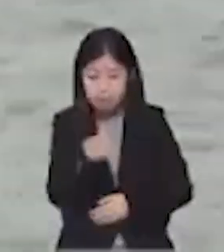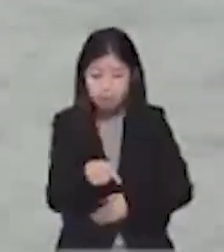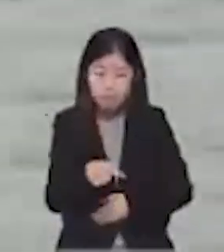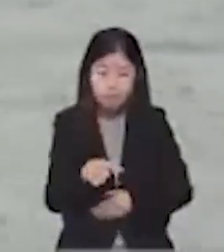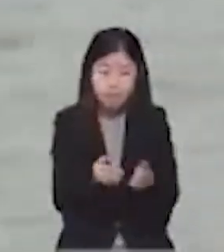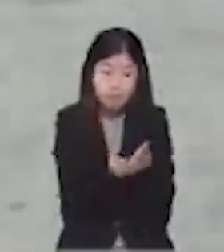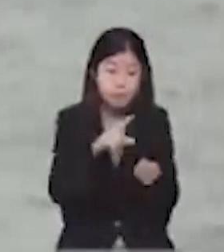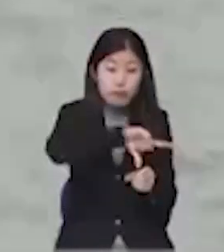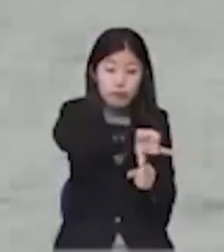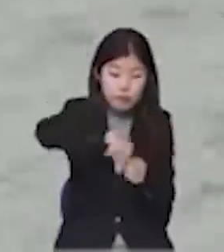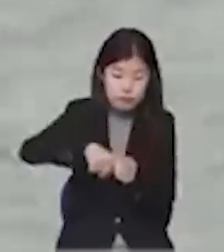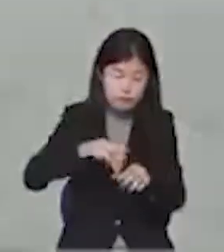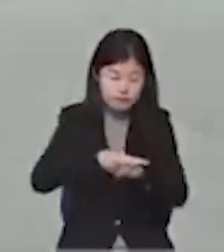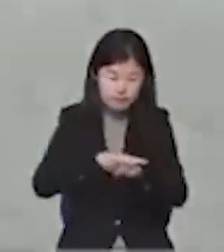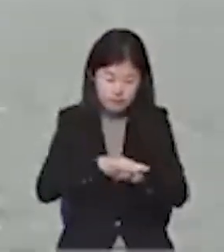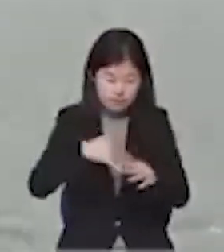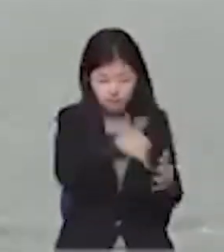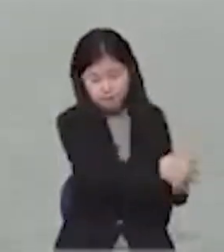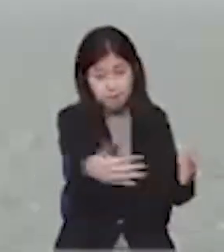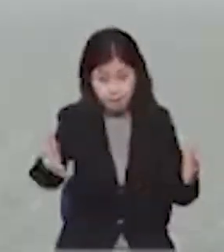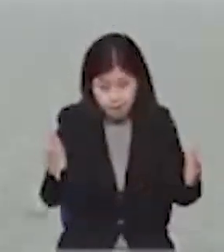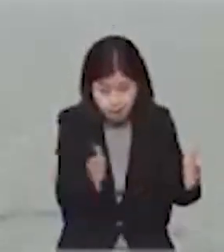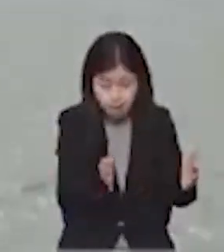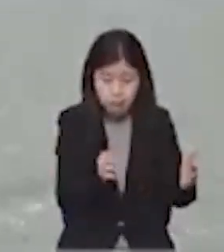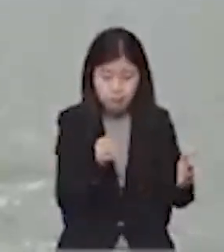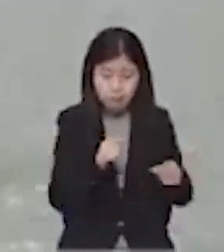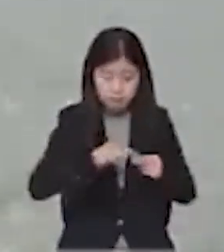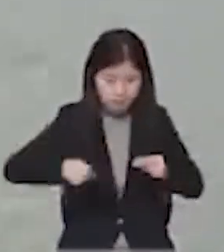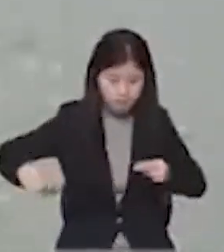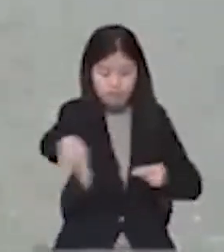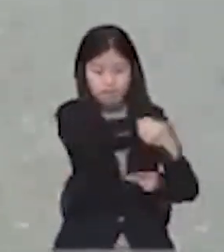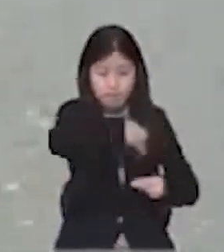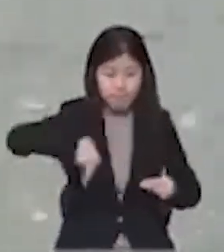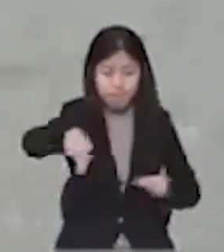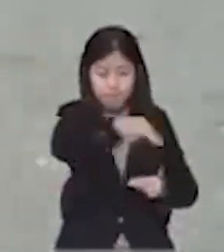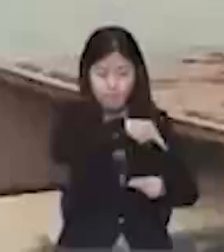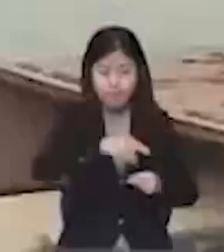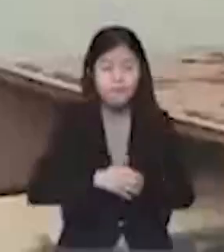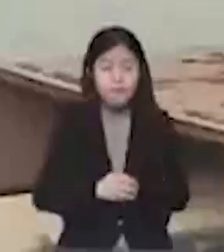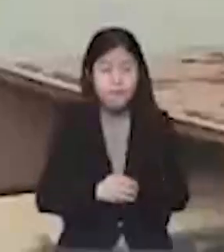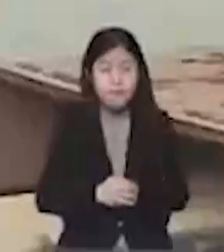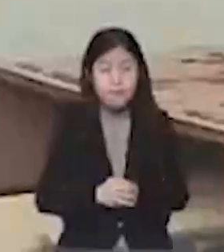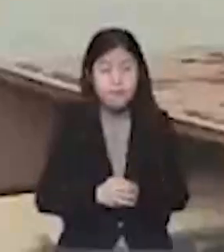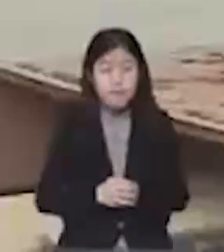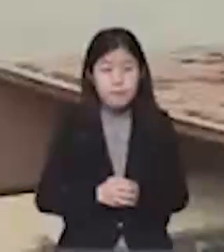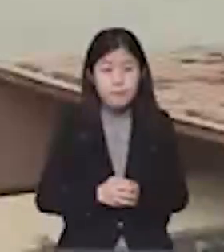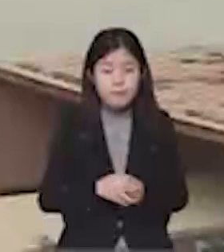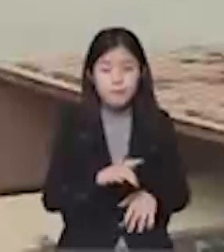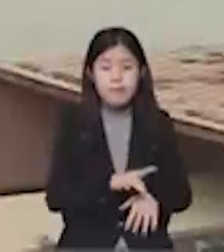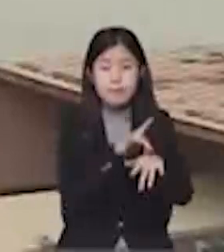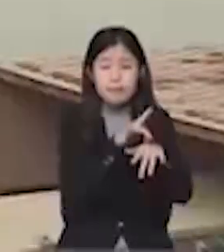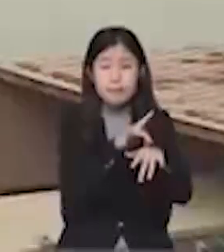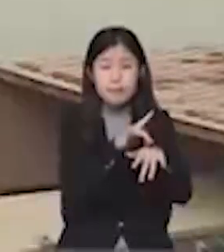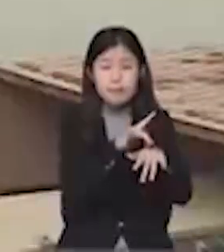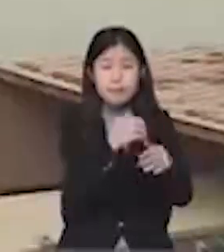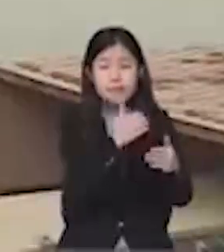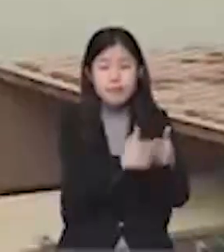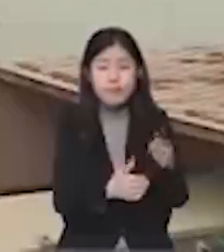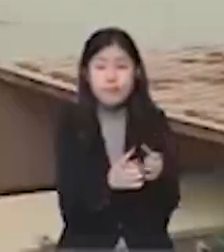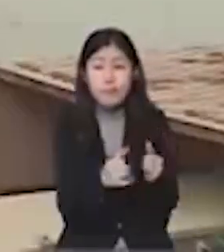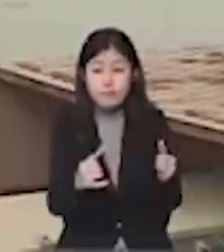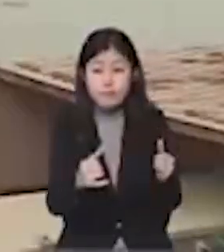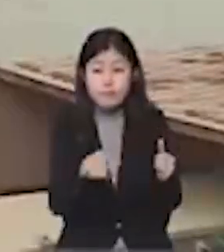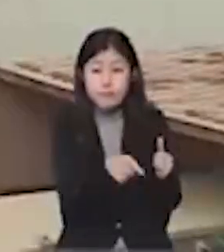제거와 함께 유실 방지망 설치와 와이어 고정 작업을 시작했습니다. 실종자 가족을 태운 해경